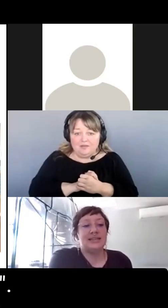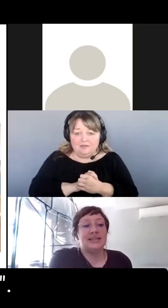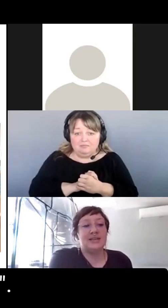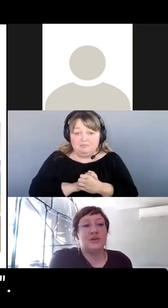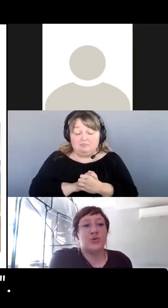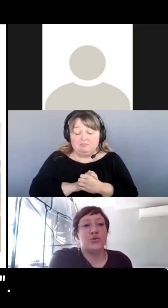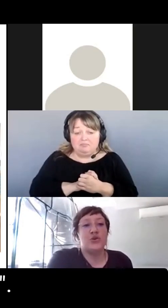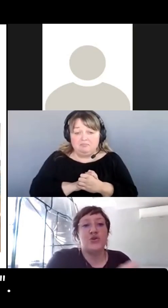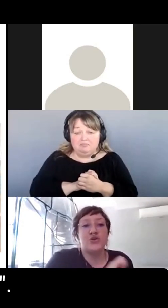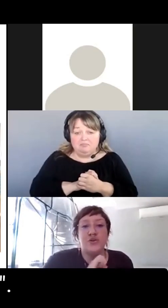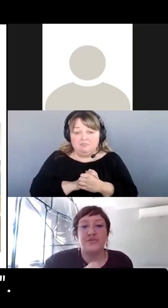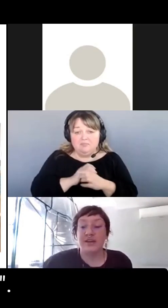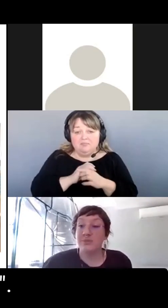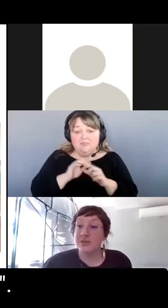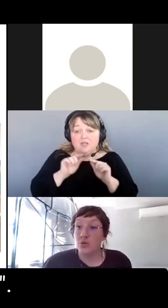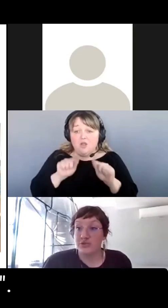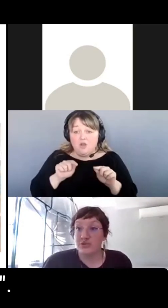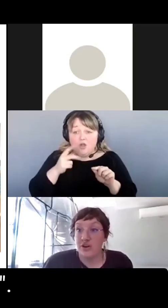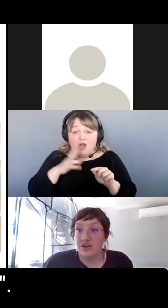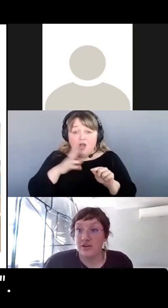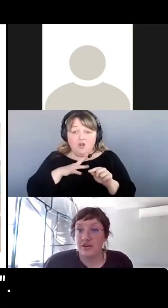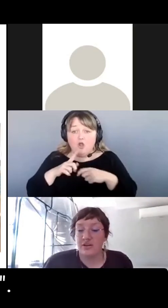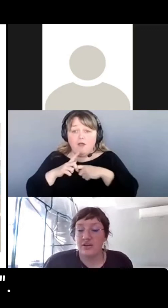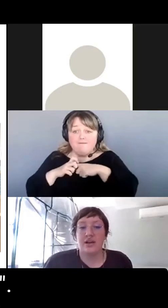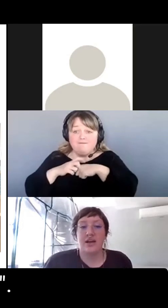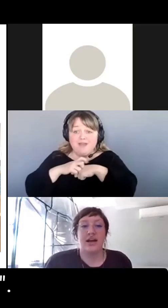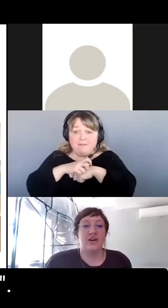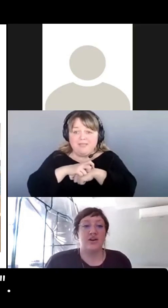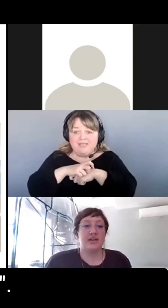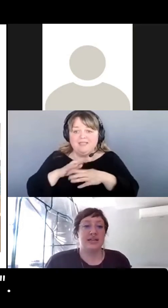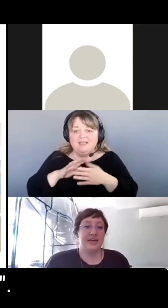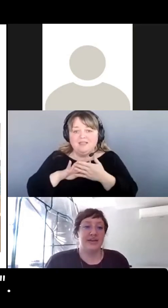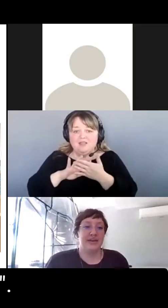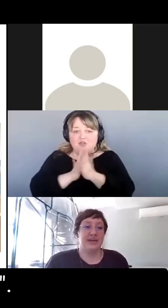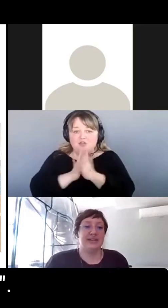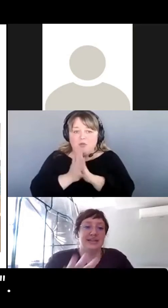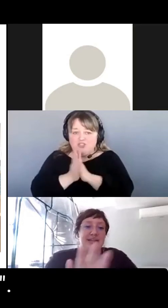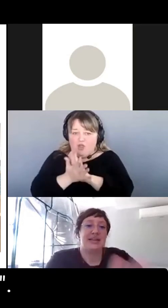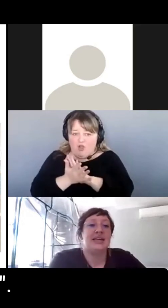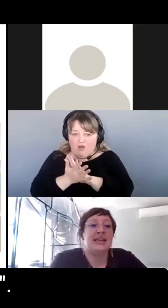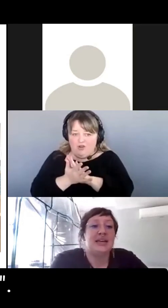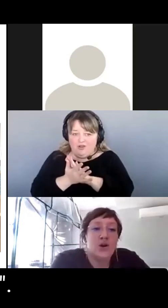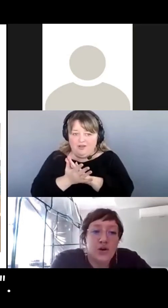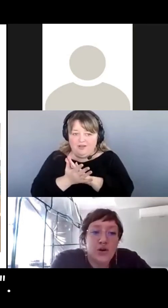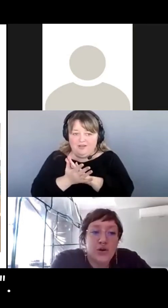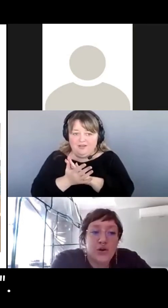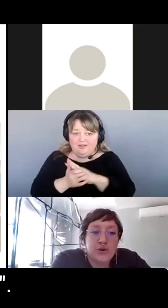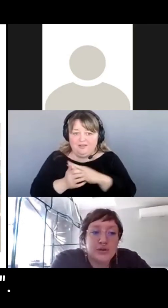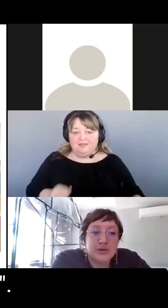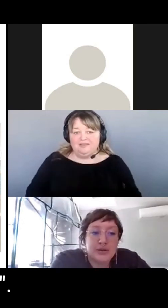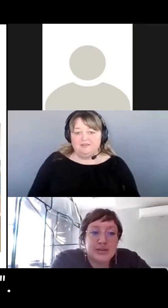Et ici, on a le vermicomposteur. Alors,